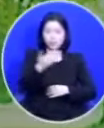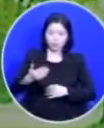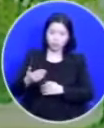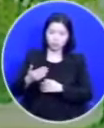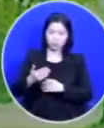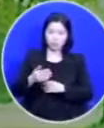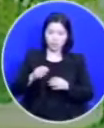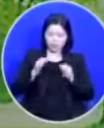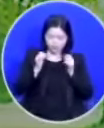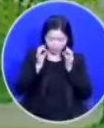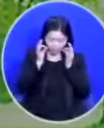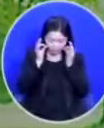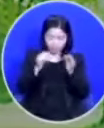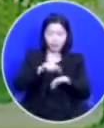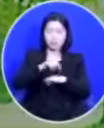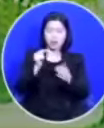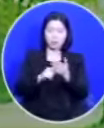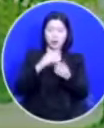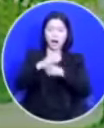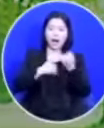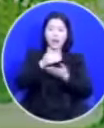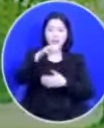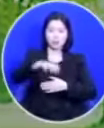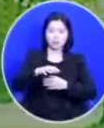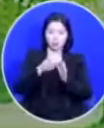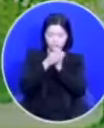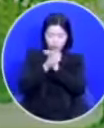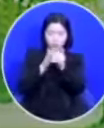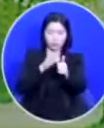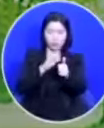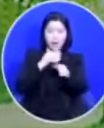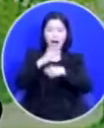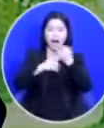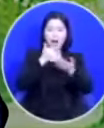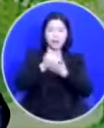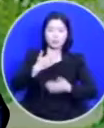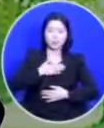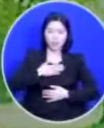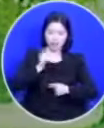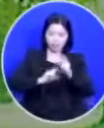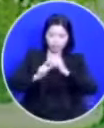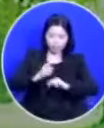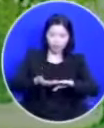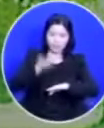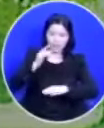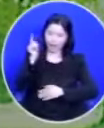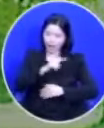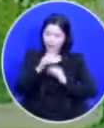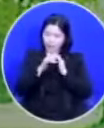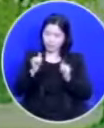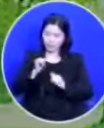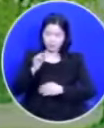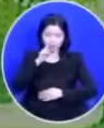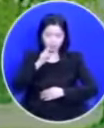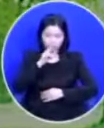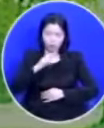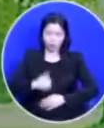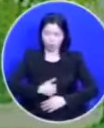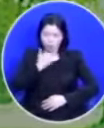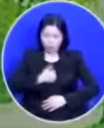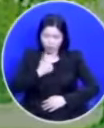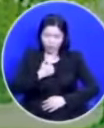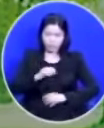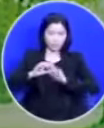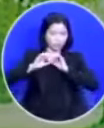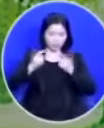간절한 마음으로 하나님 앞에 기도하시기 바랍니다 하나님 제가 더 이상 악한 자를 시기하고 온당하고 분노하고 살지